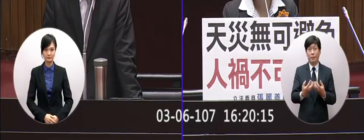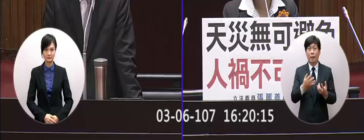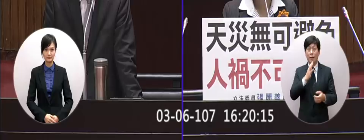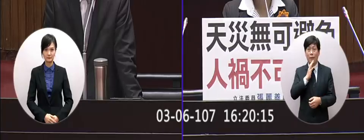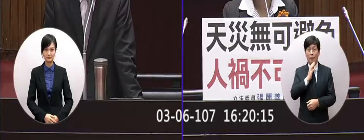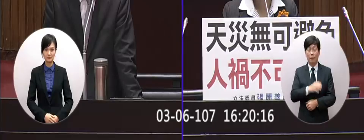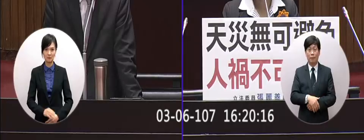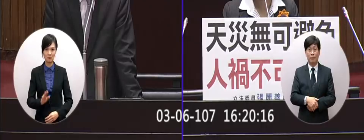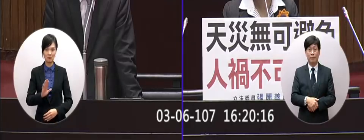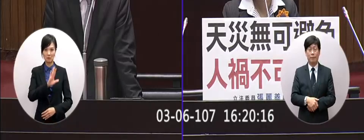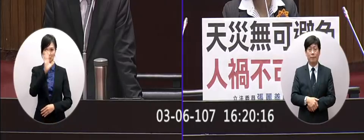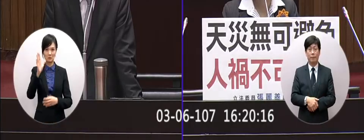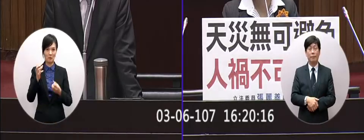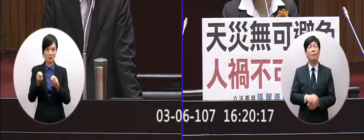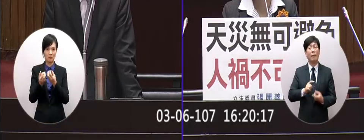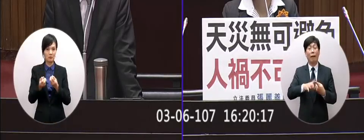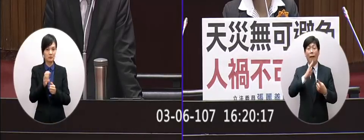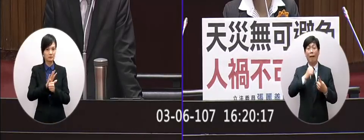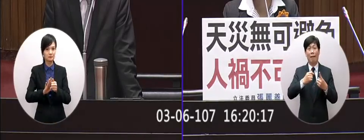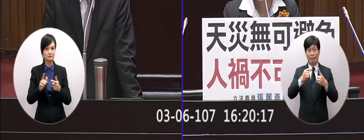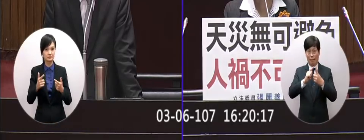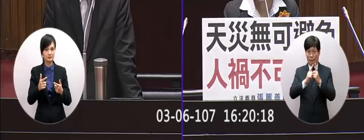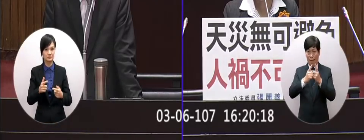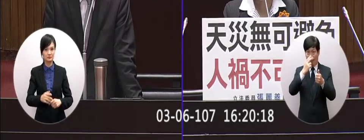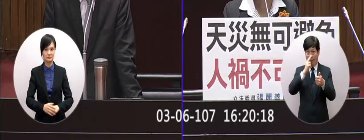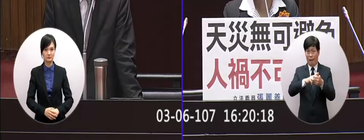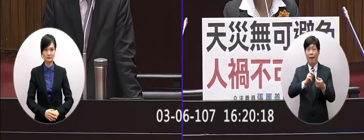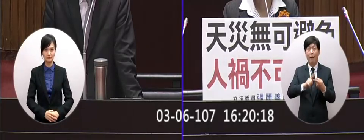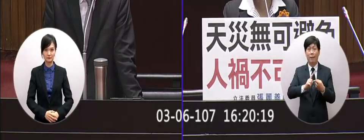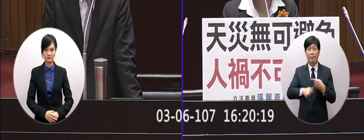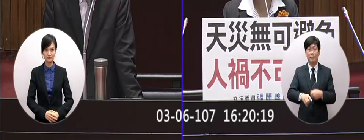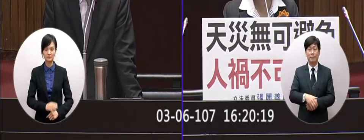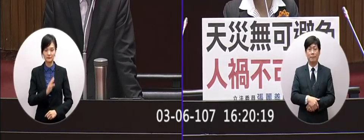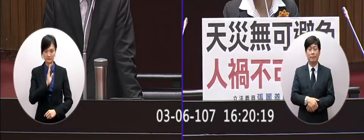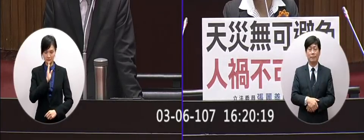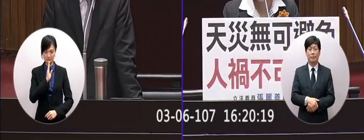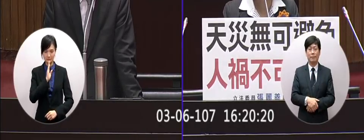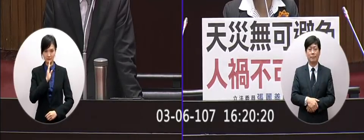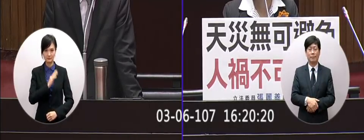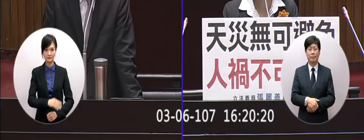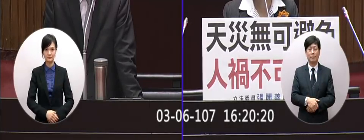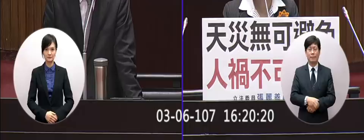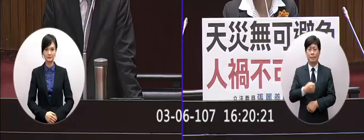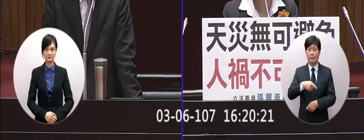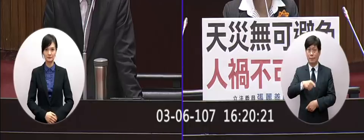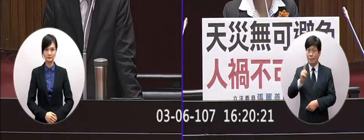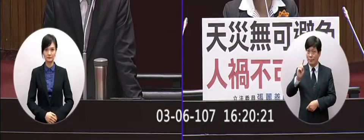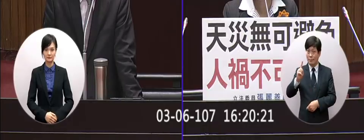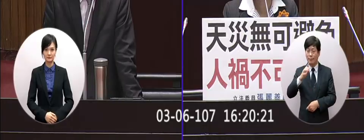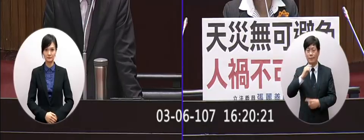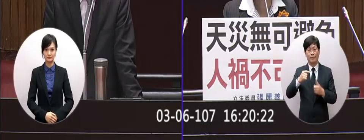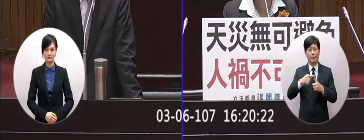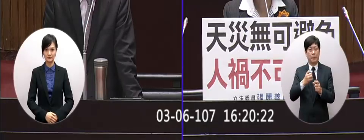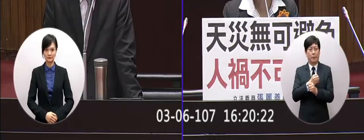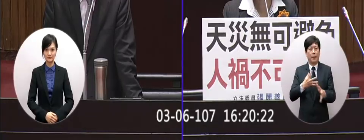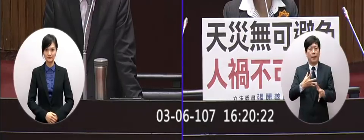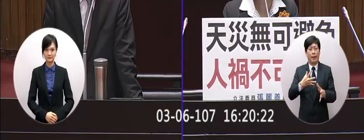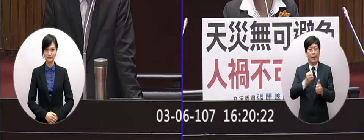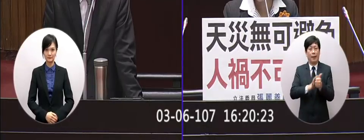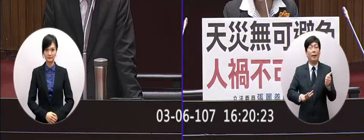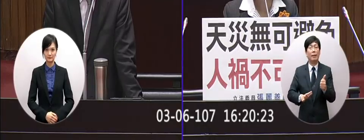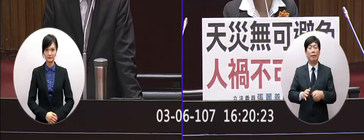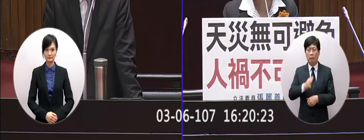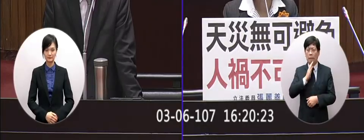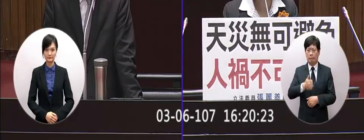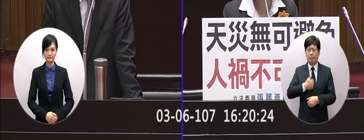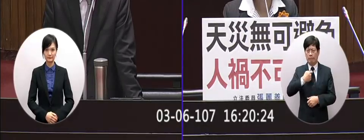是，当然这毋是天灾。 好，这是人为的因素嘛？ 是， 也就是所谓的人为疏失，可以说